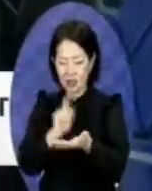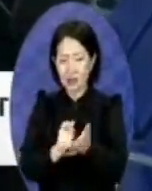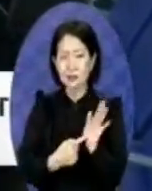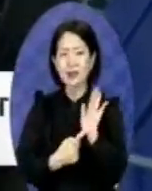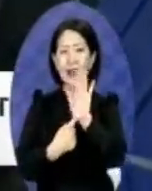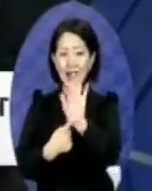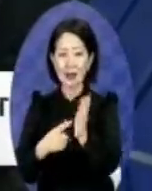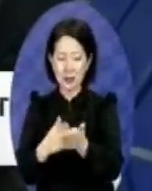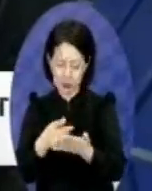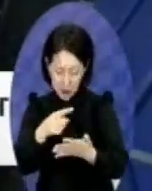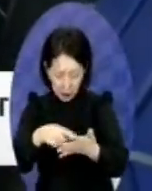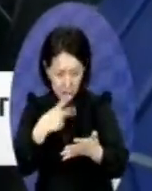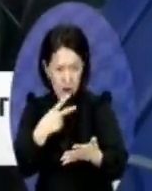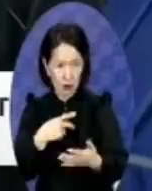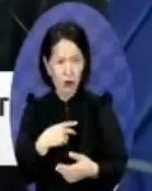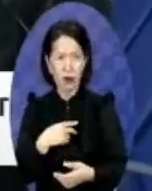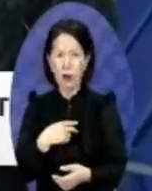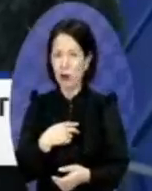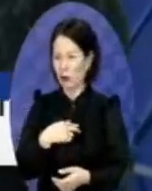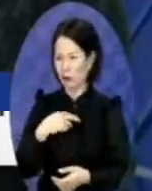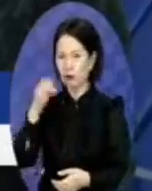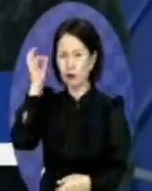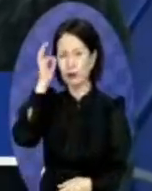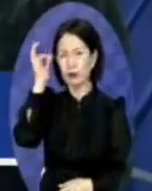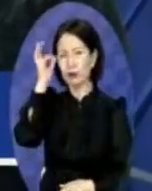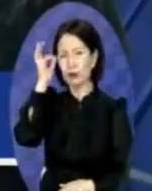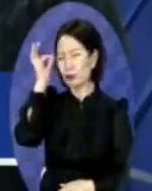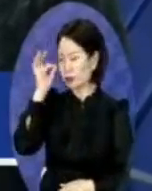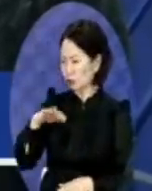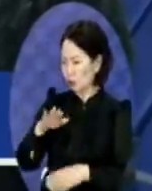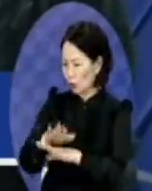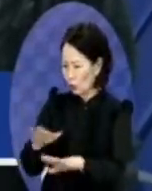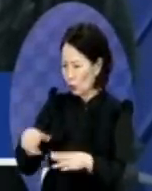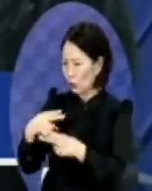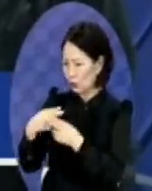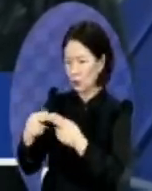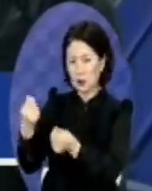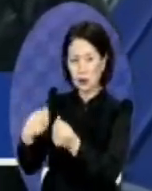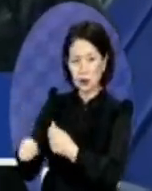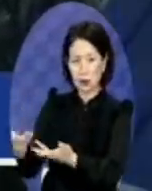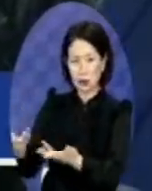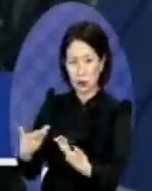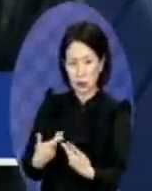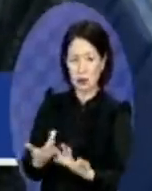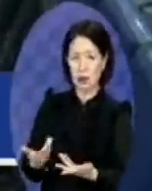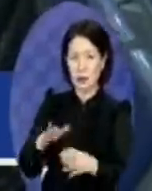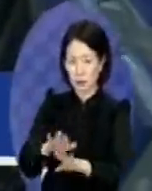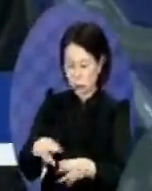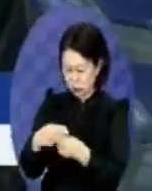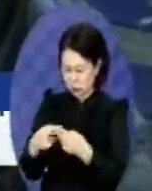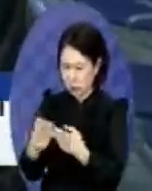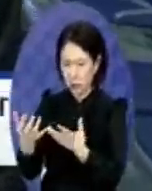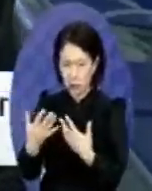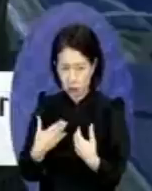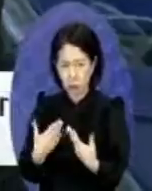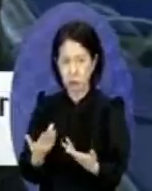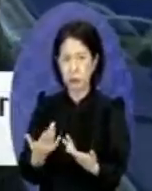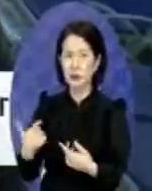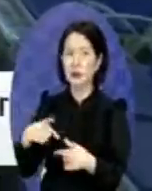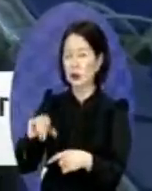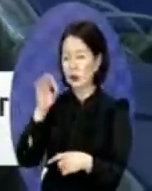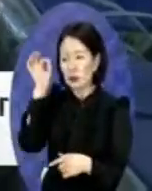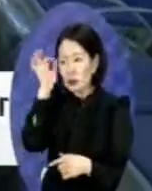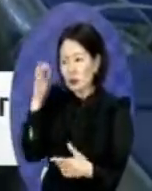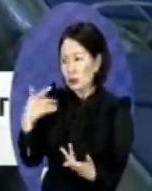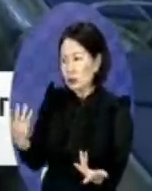мэл та харж байна тийм. Мэдээж мэдэхгүй л байна л та. Тэнд угаасаа хүүхдийн билет гээд авч байгаа чинь хүүхдийн билет гээд өгч байгаа юм чи бид нар яваа